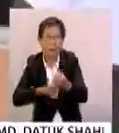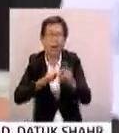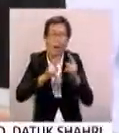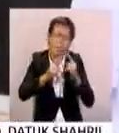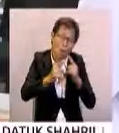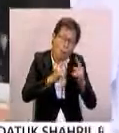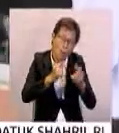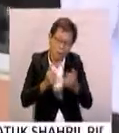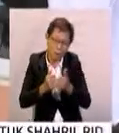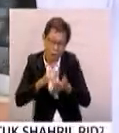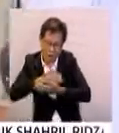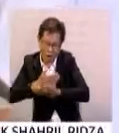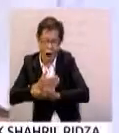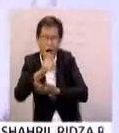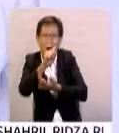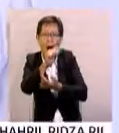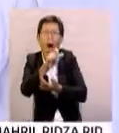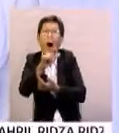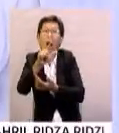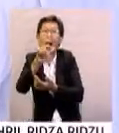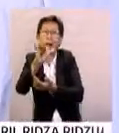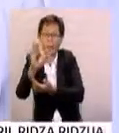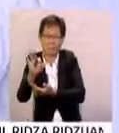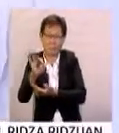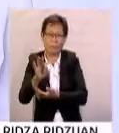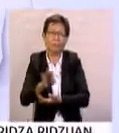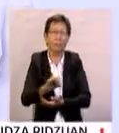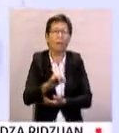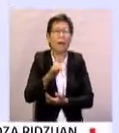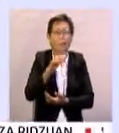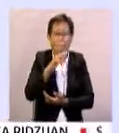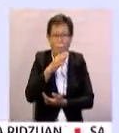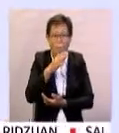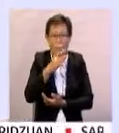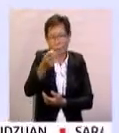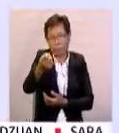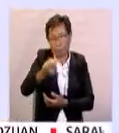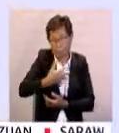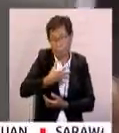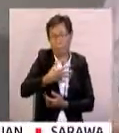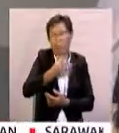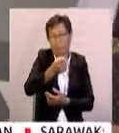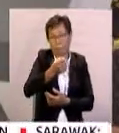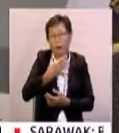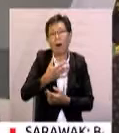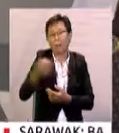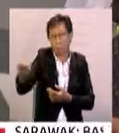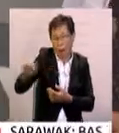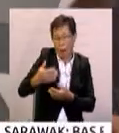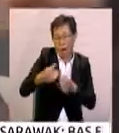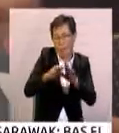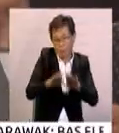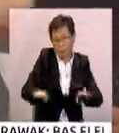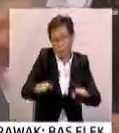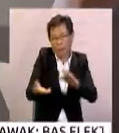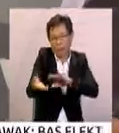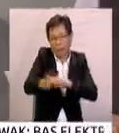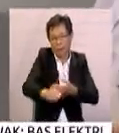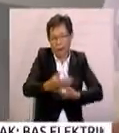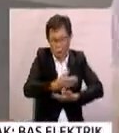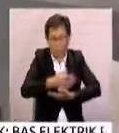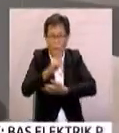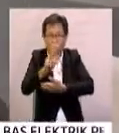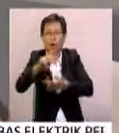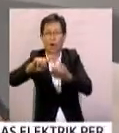berbual dengan anaknya Alif Azam Azmin. Menurut Nur Fazirah, beliau dimaklumkan mengenai berita kematian anak keduanya itu oleh